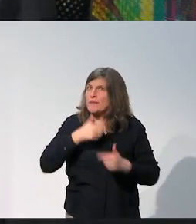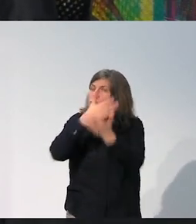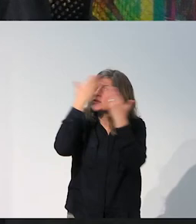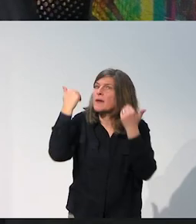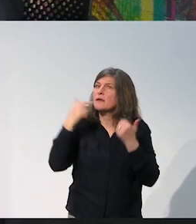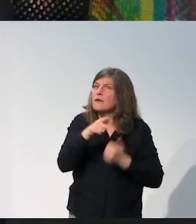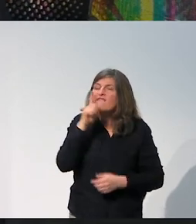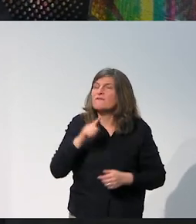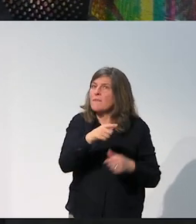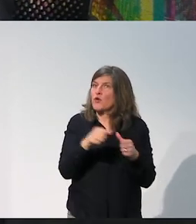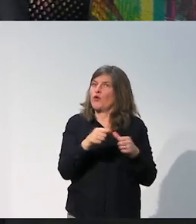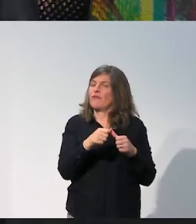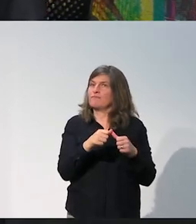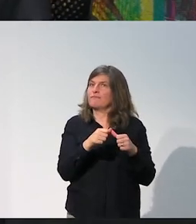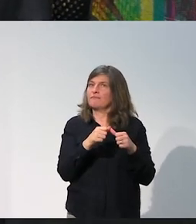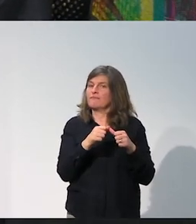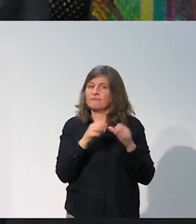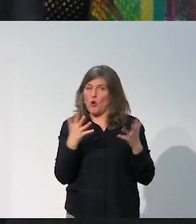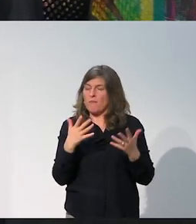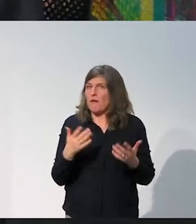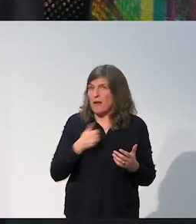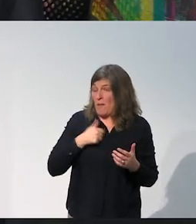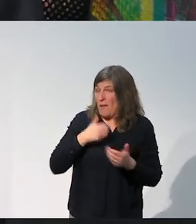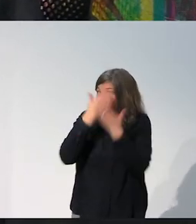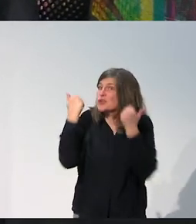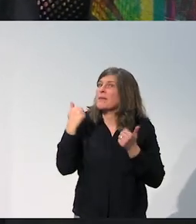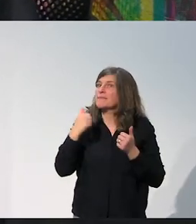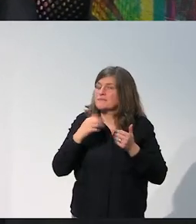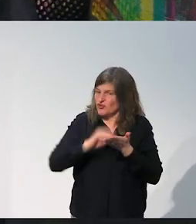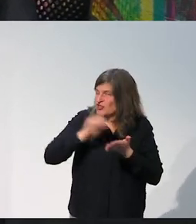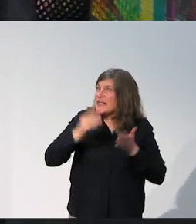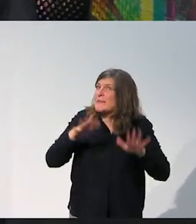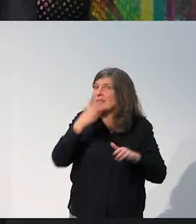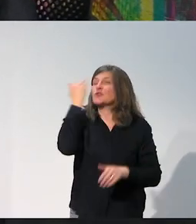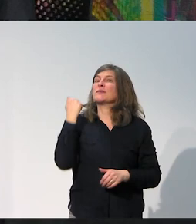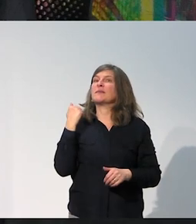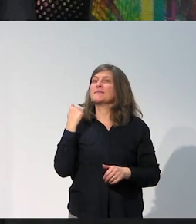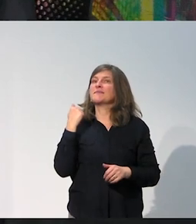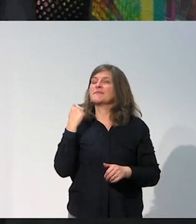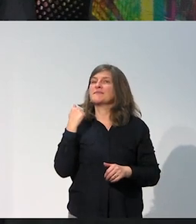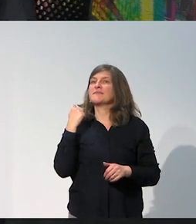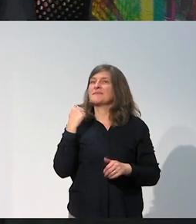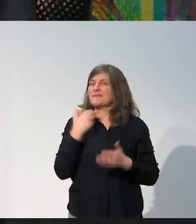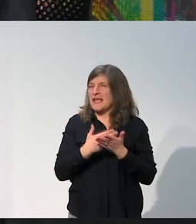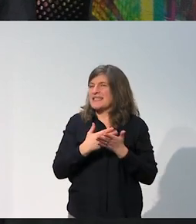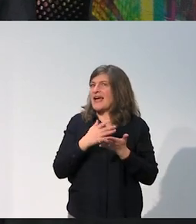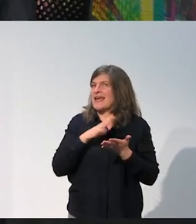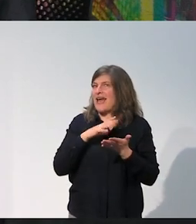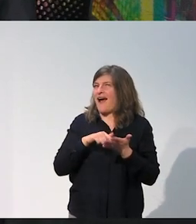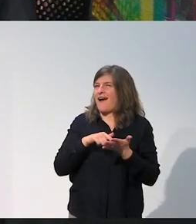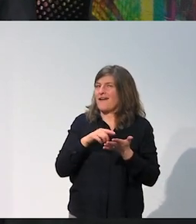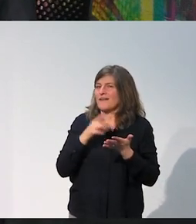ce que cette femme va faire. Et je crois que le fait que je ne le sache pas donne, imprime forcément une